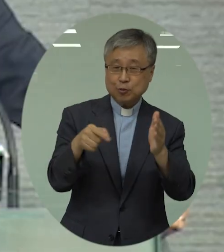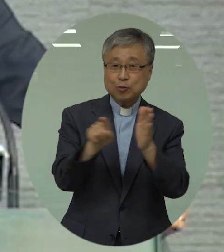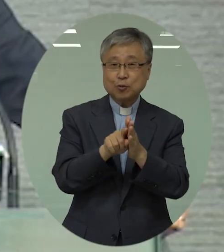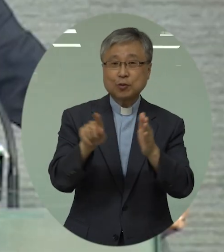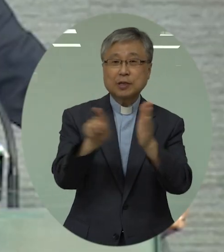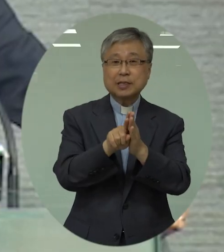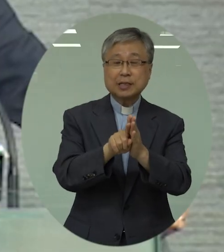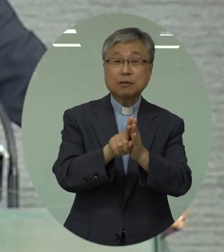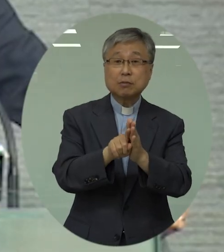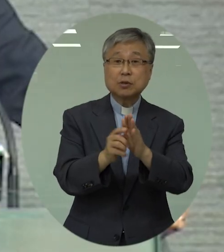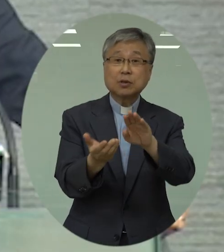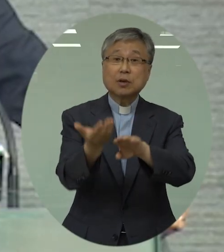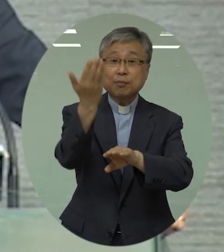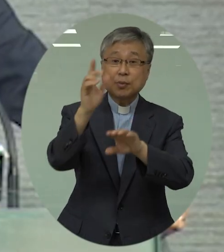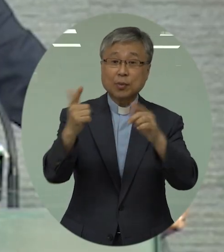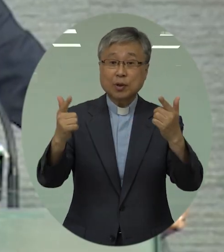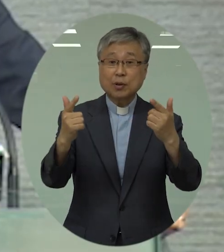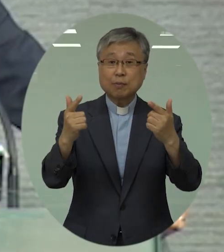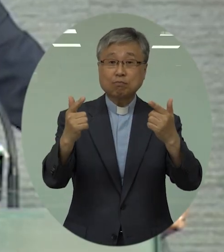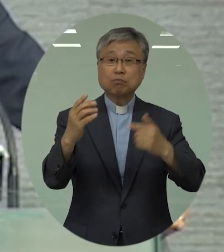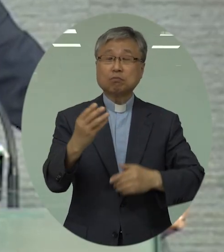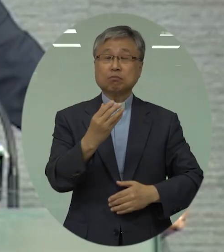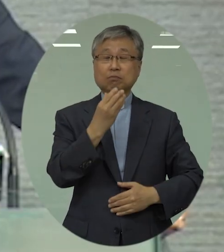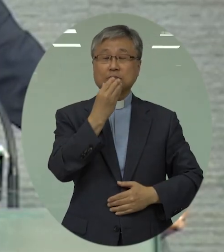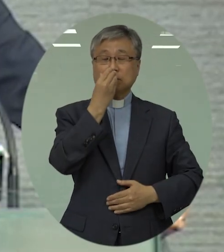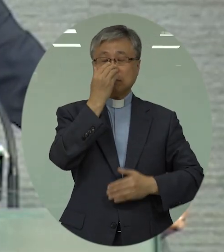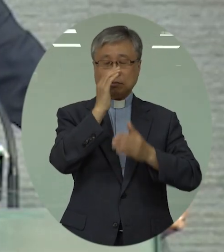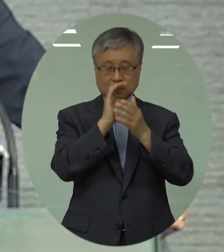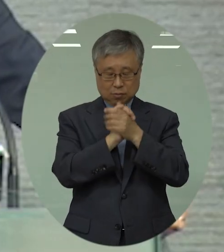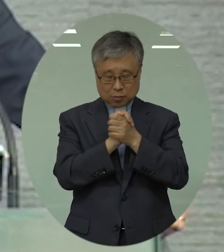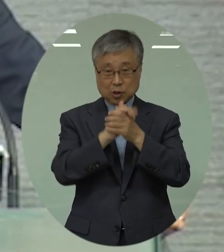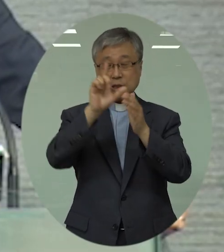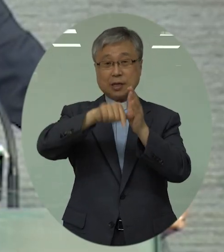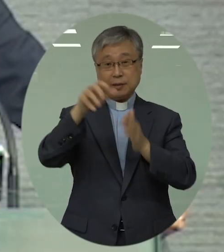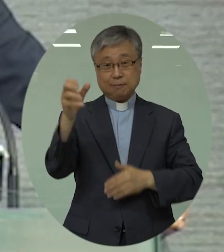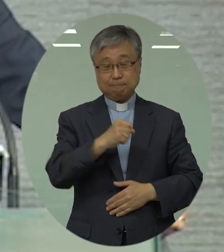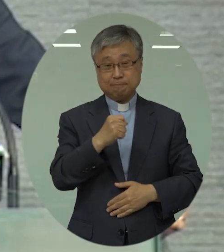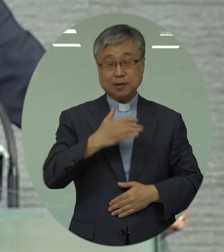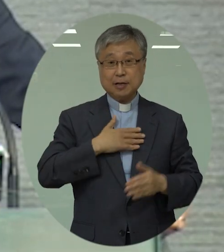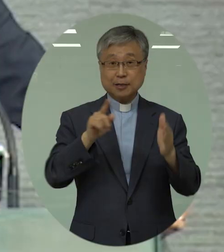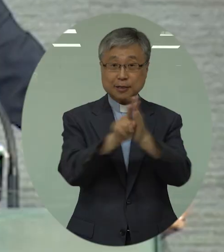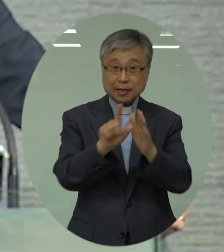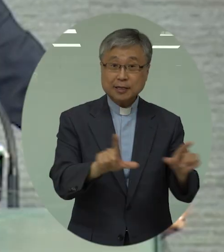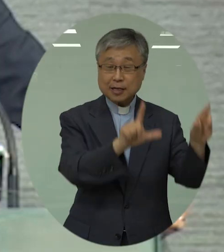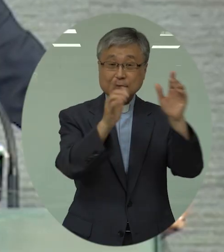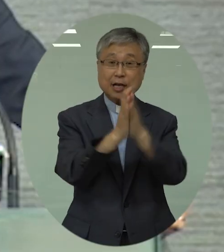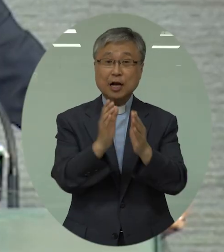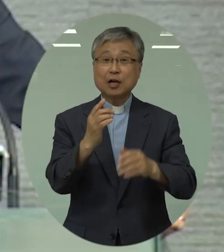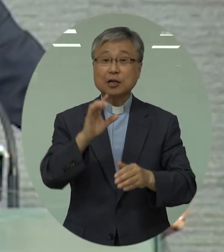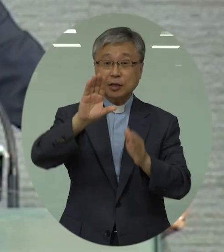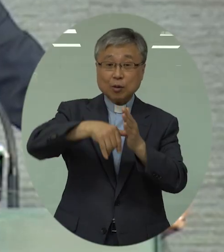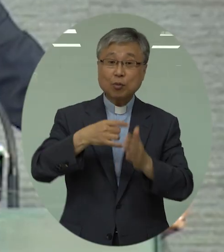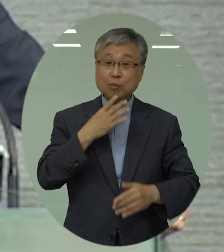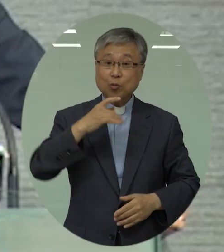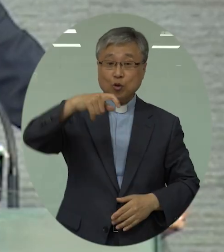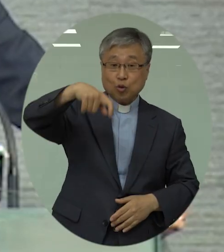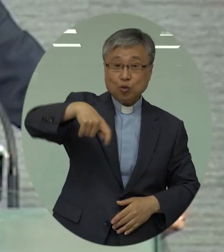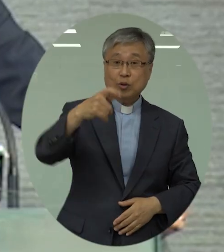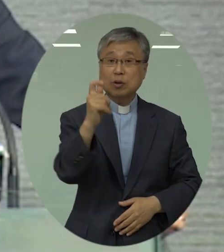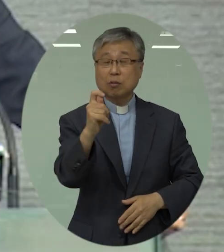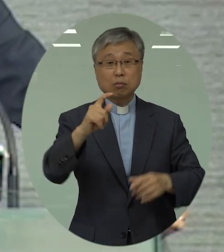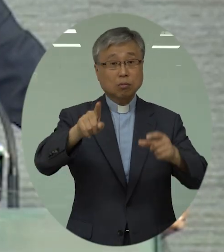신앙의 선배들은 경건의 시간. 제가 신앙생활 시작할 때만 해도 큐티라는 단어가